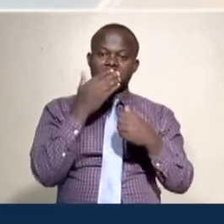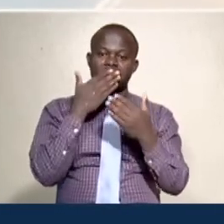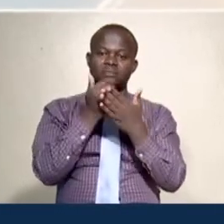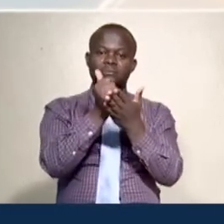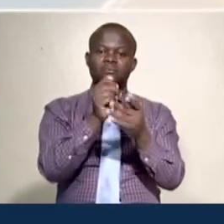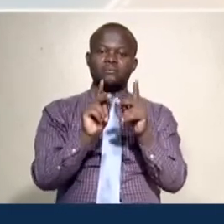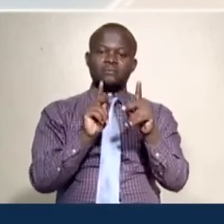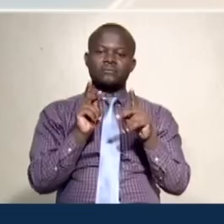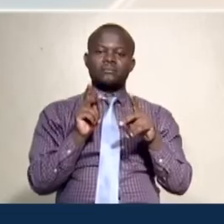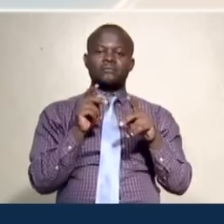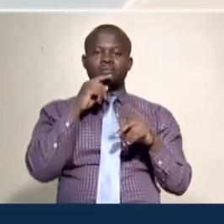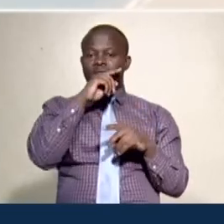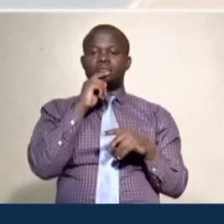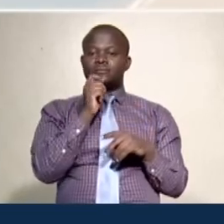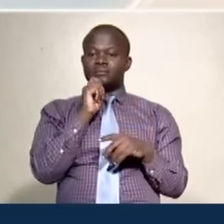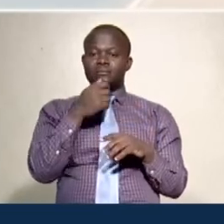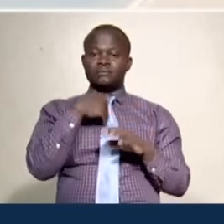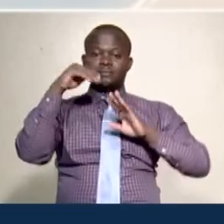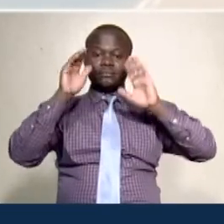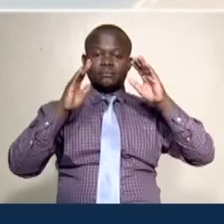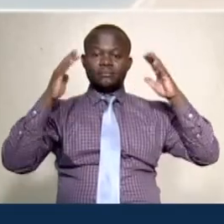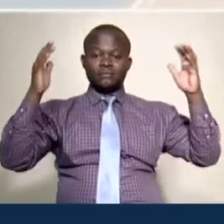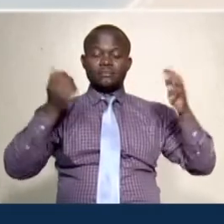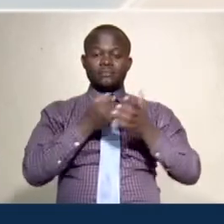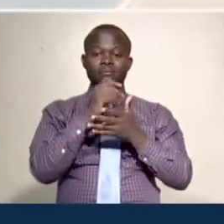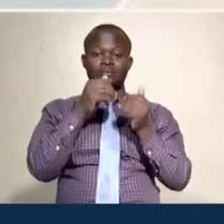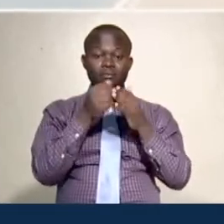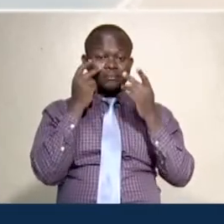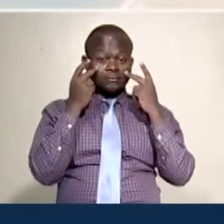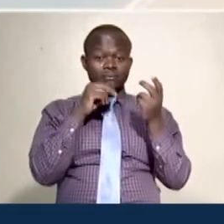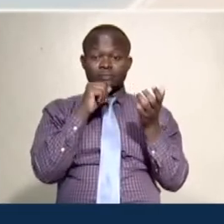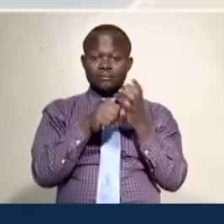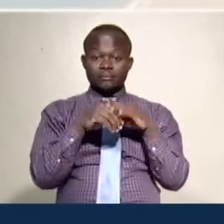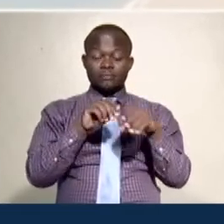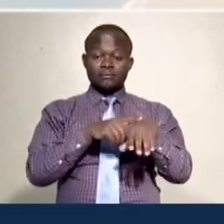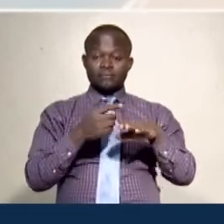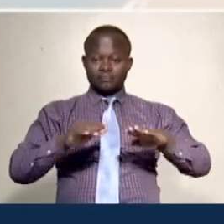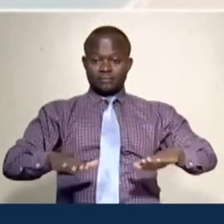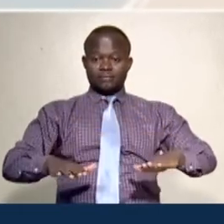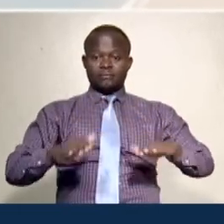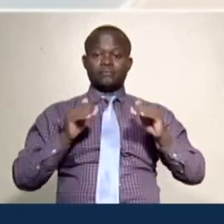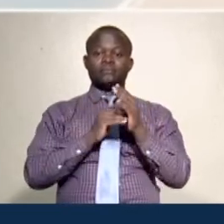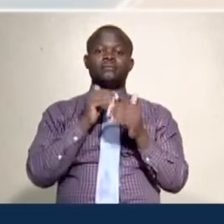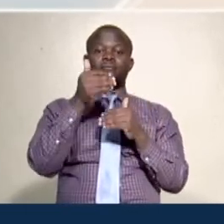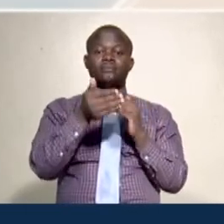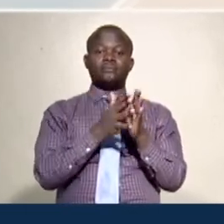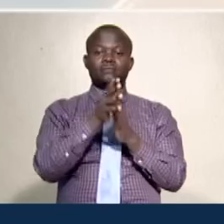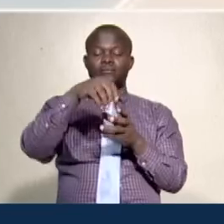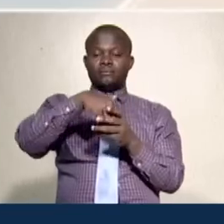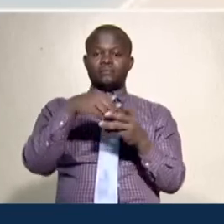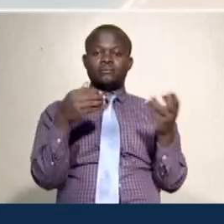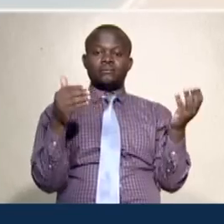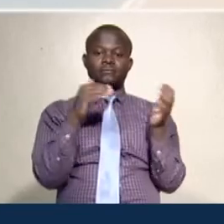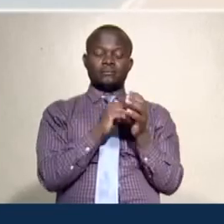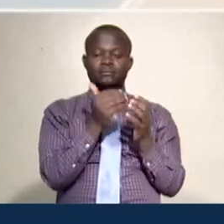abantu social media igira uruhare runini mu gutuma abantu babona ko ntacyo bitwaye mu gihe bakira abana bityo nabo bakazishoramo